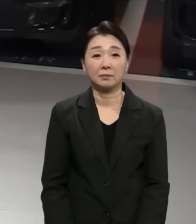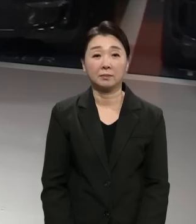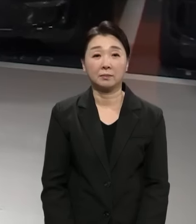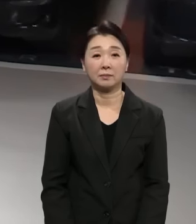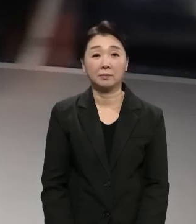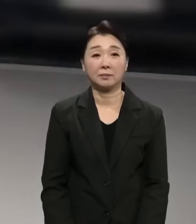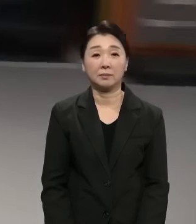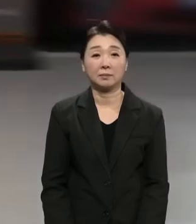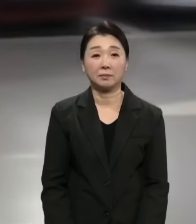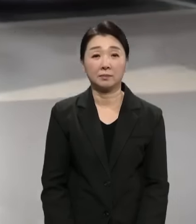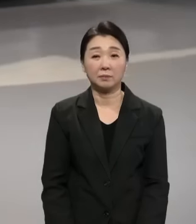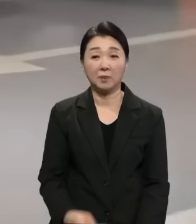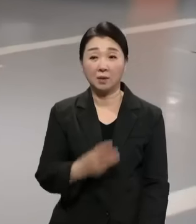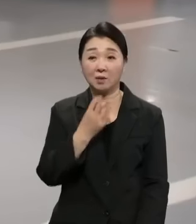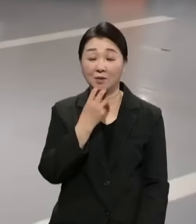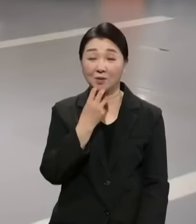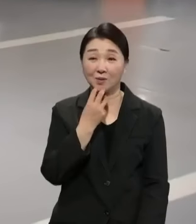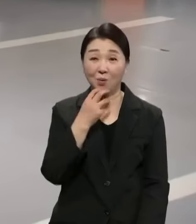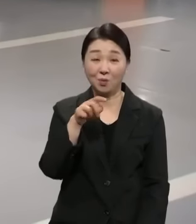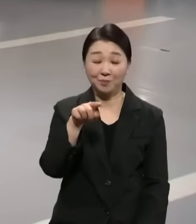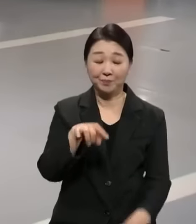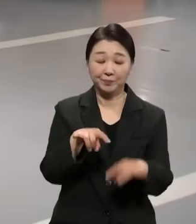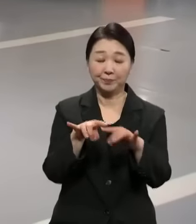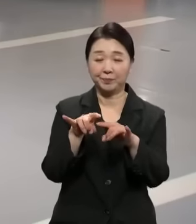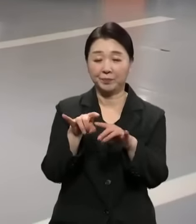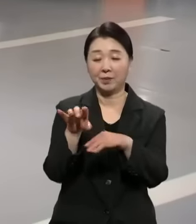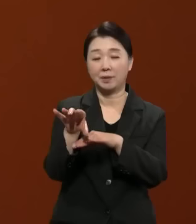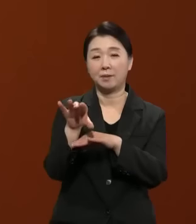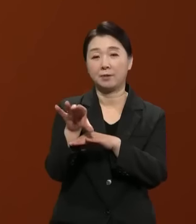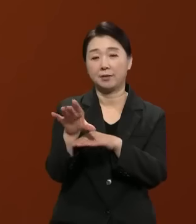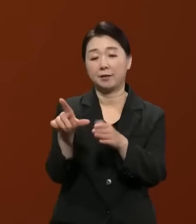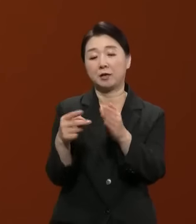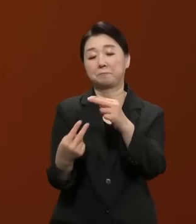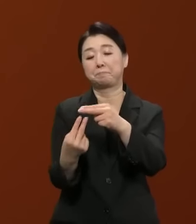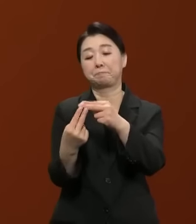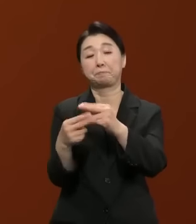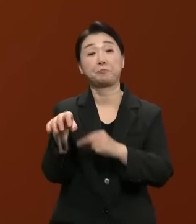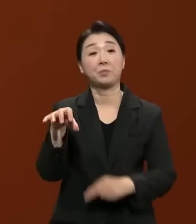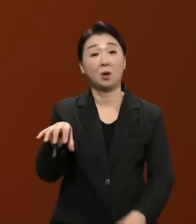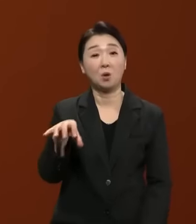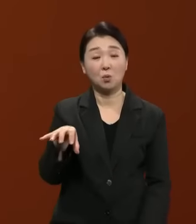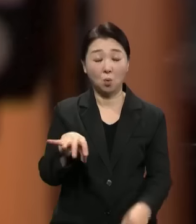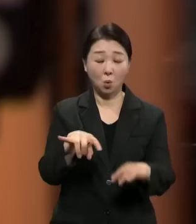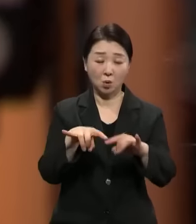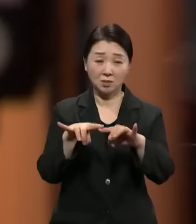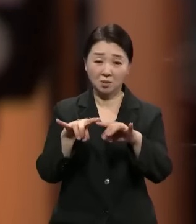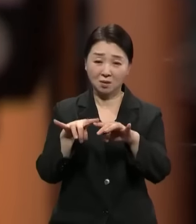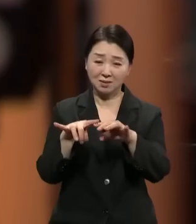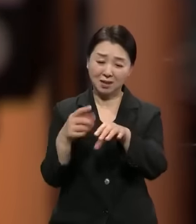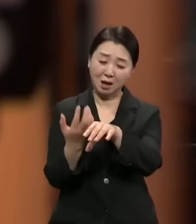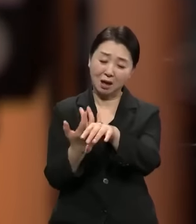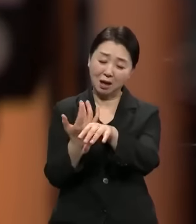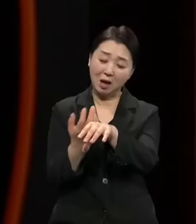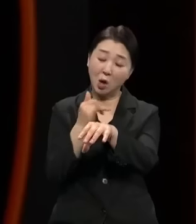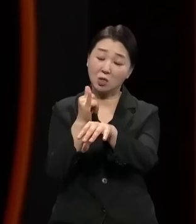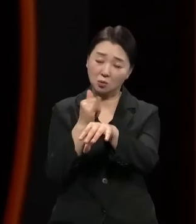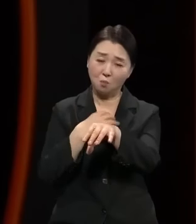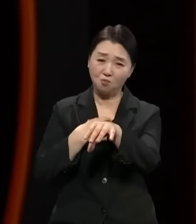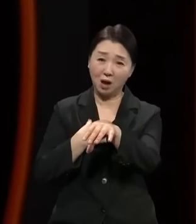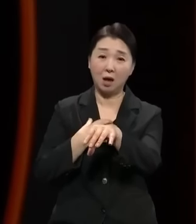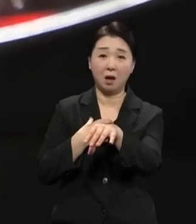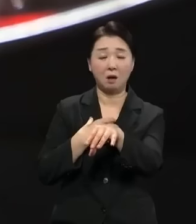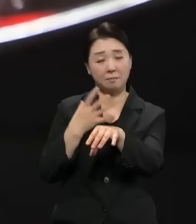기자입니다 서울 한 쇼핑몰의 전기차 충전 구역입니다 전기차 화제가 다르자 불안을 호소하는 운전자도